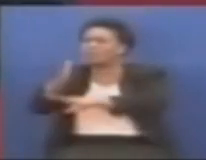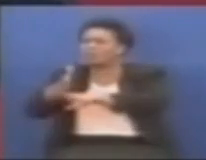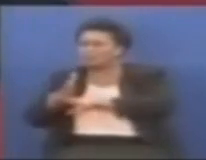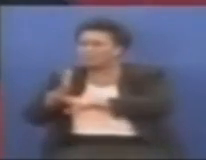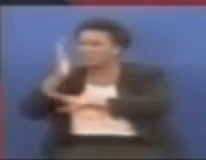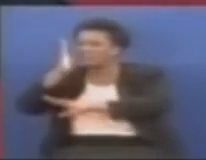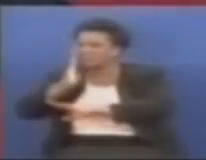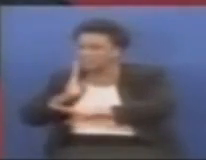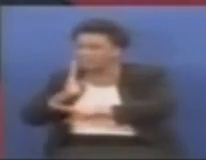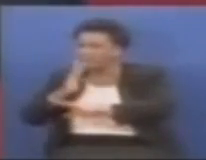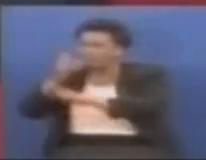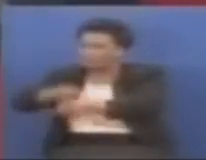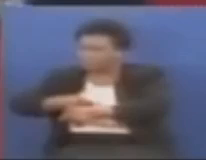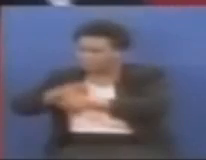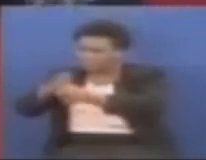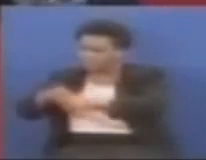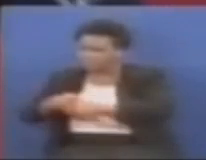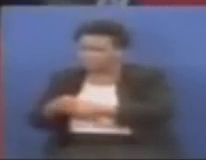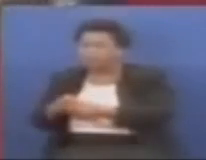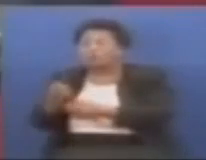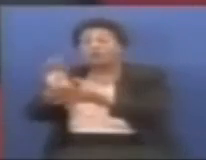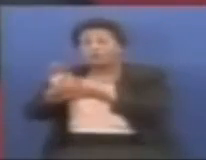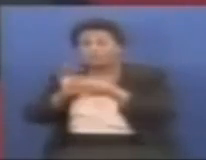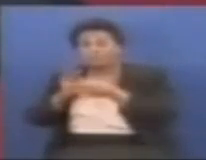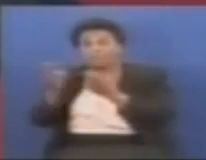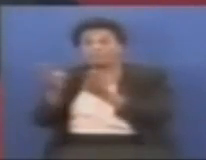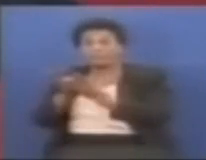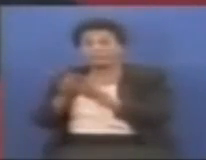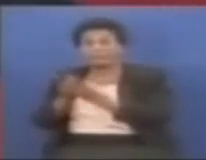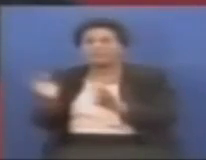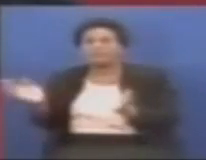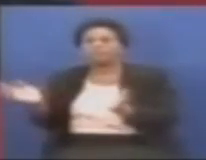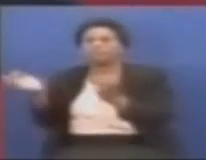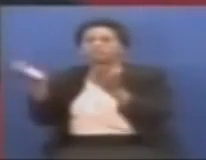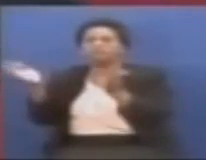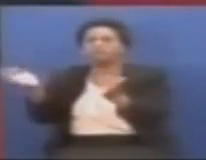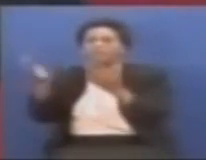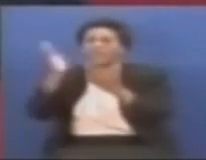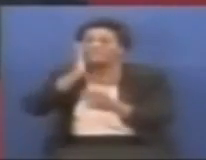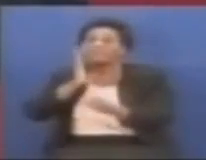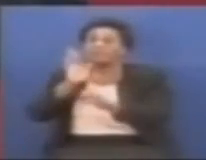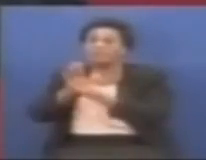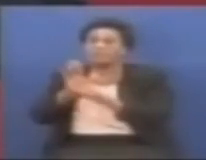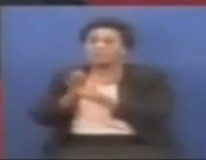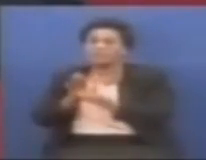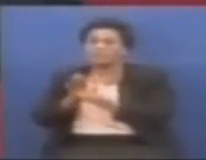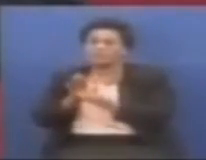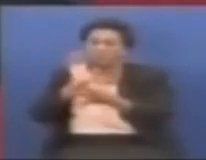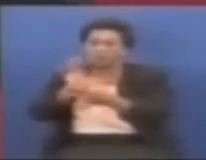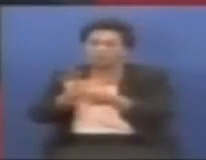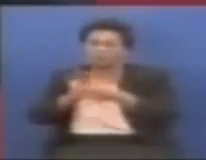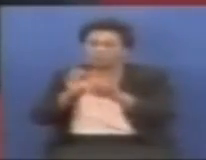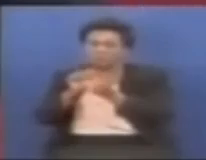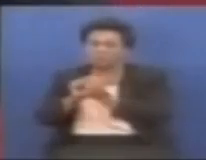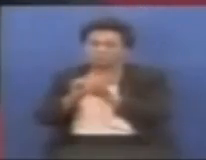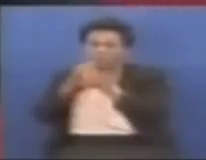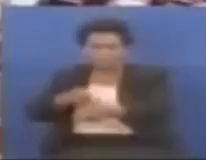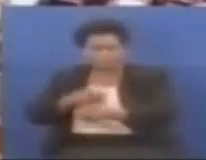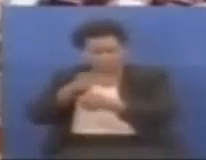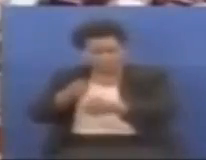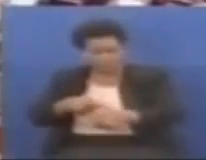katika kuhakikisha kwamba wanaanza kutoa msukumo na mtazamo kwa vijana wengine wengi kuingia kwenye kilimo. Kwa tunatambua jambo hilo, Mheshimiwa Spika, kama serikali tunaendelea kulifanyia